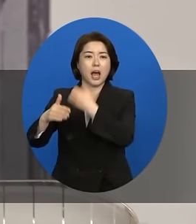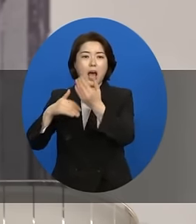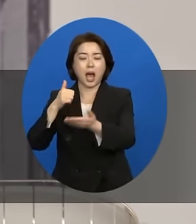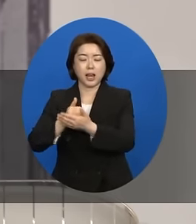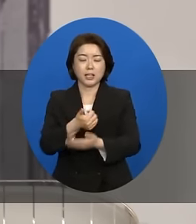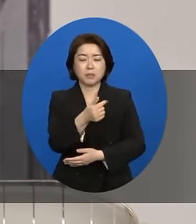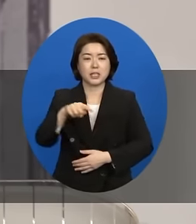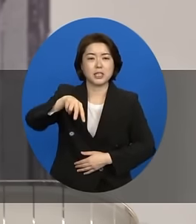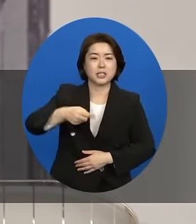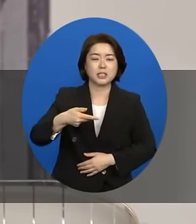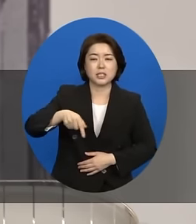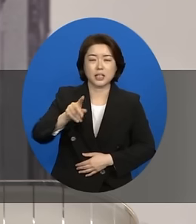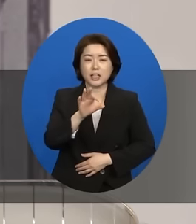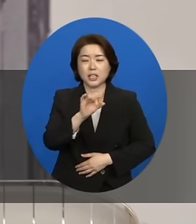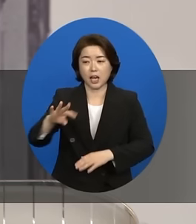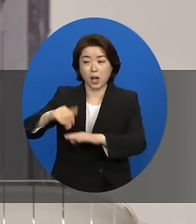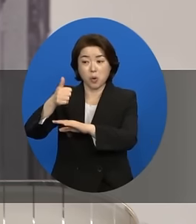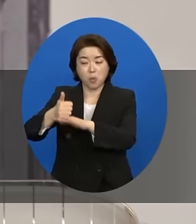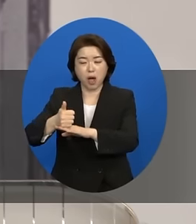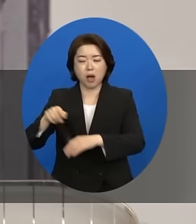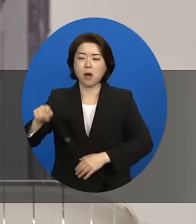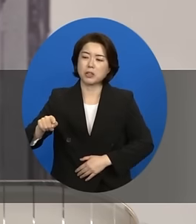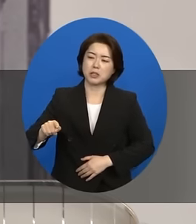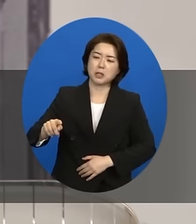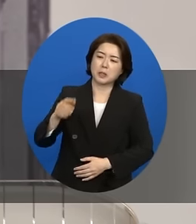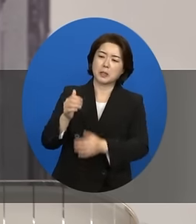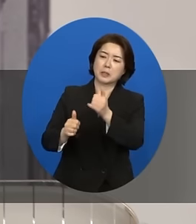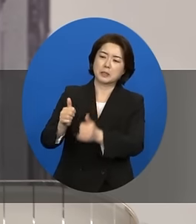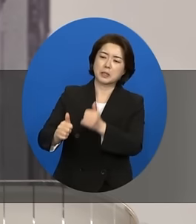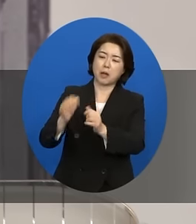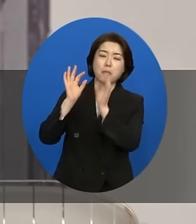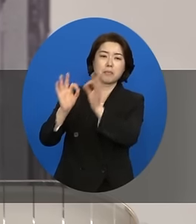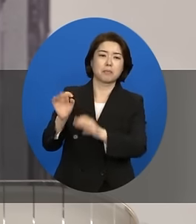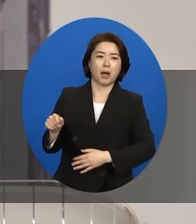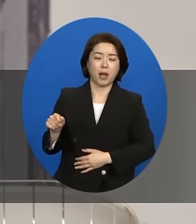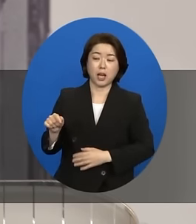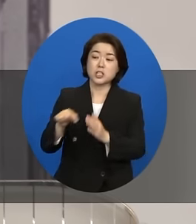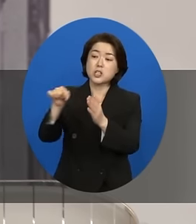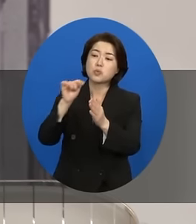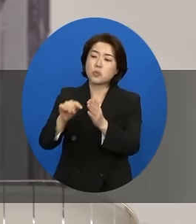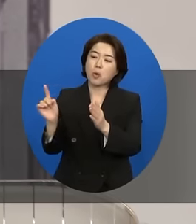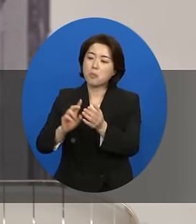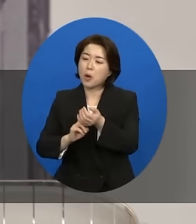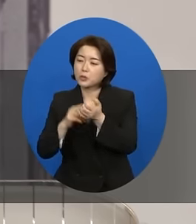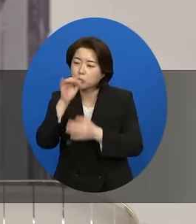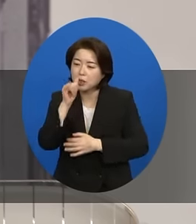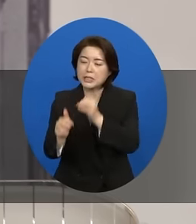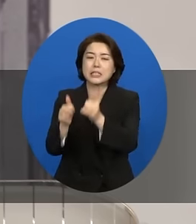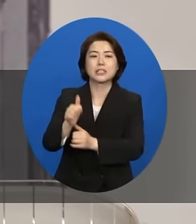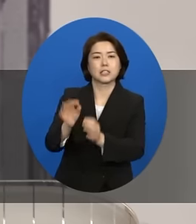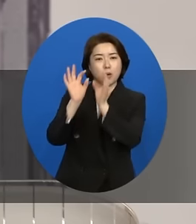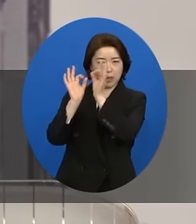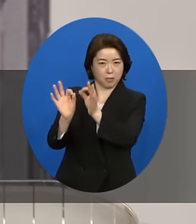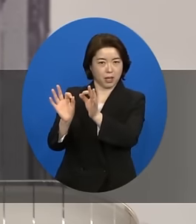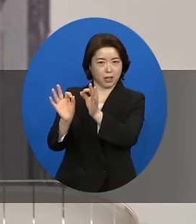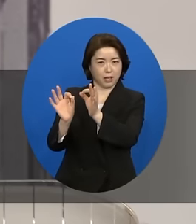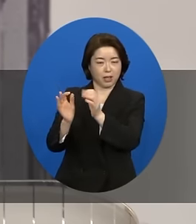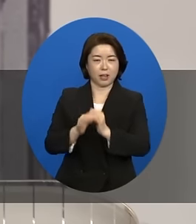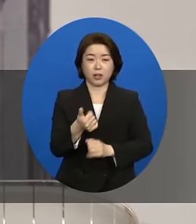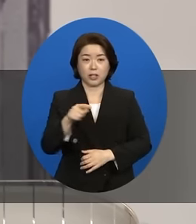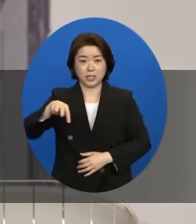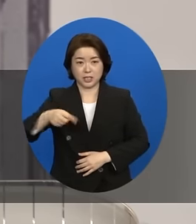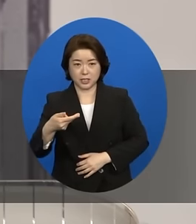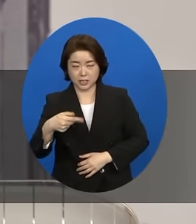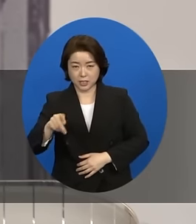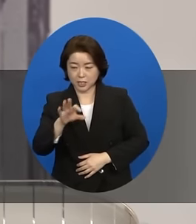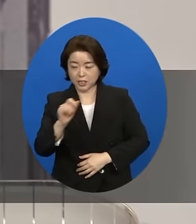인품을 시험하시려고, 그의 내면에 뭐가 숨겨져 있는지를 시험하시려고 히스기야가